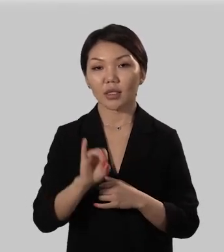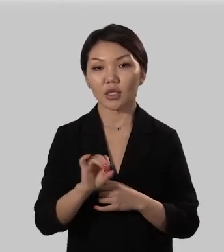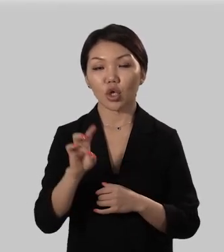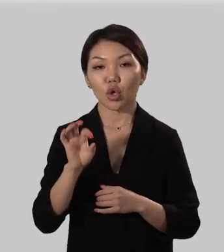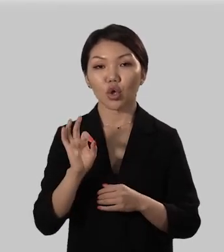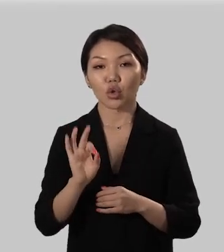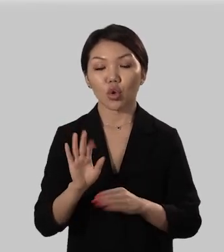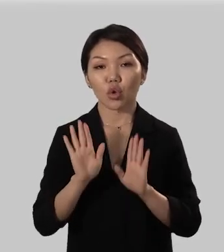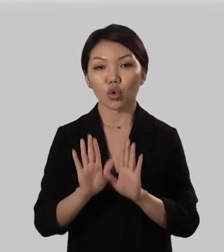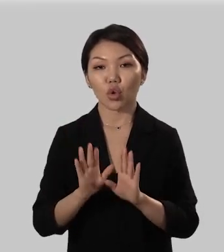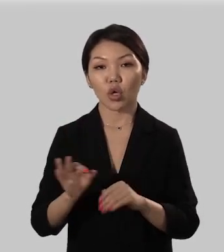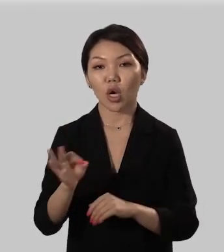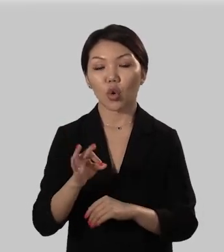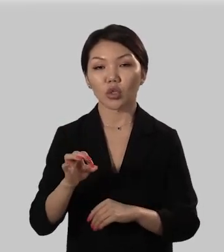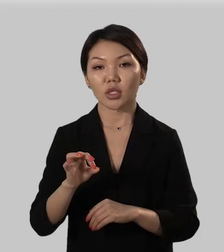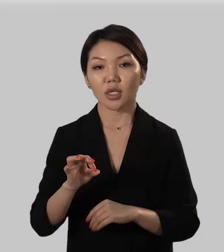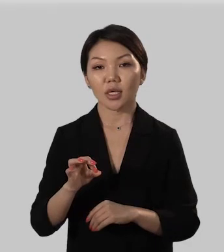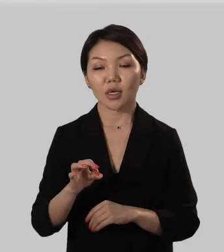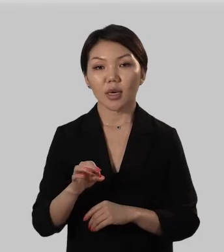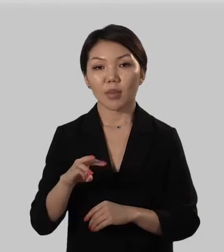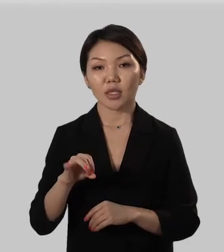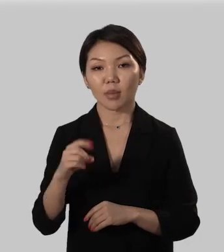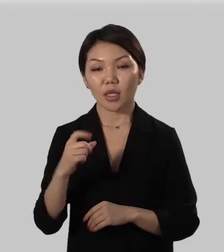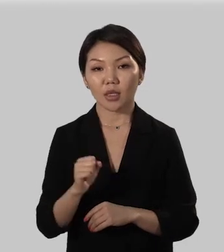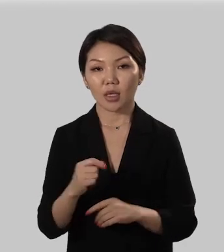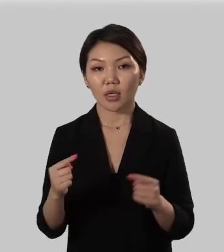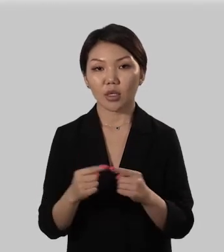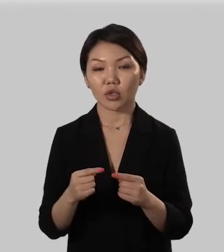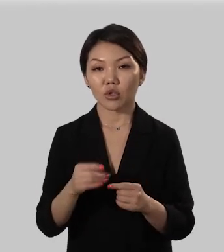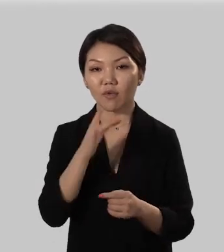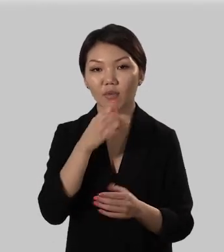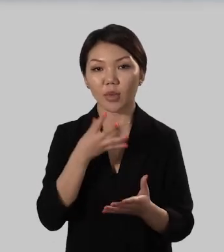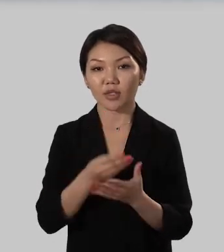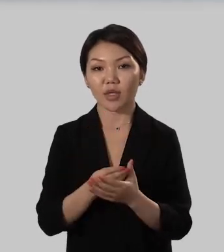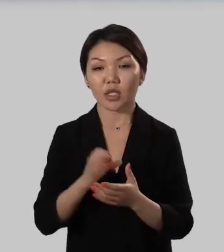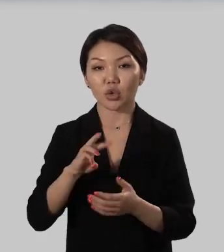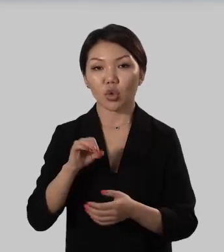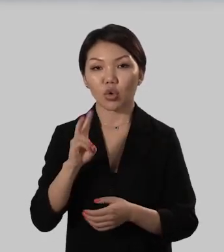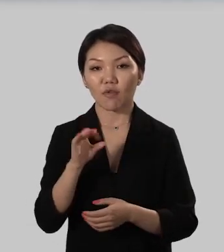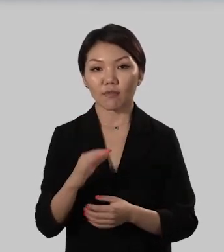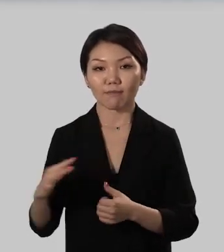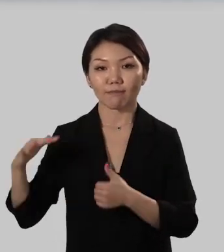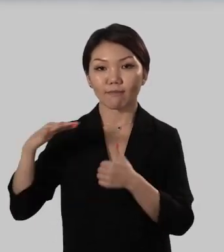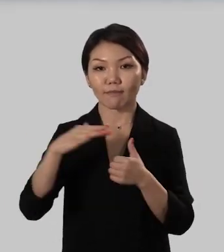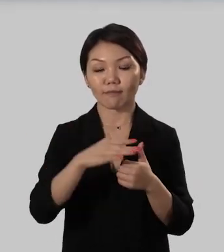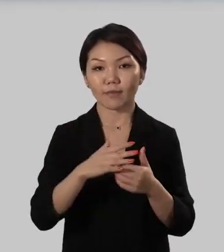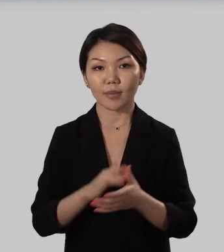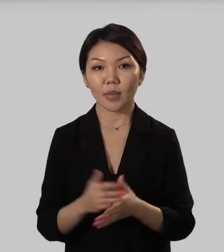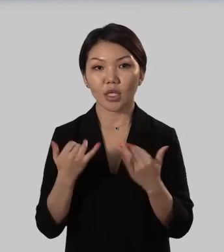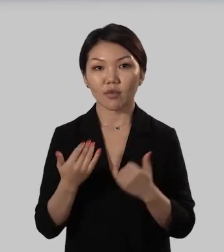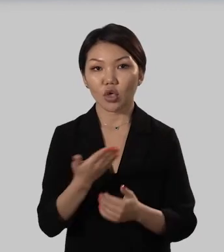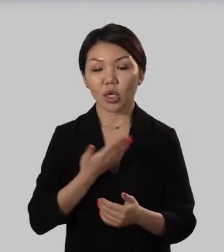озеро мир с bagheera точного времени своих стоков подведем итоги урока сегодня